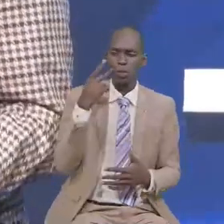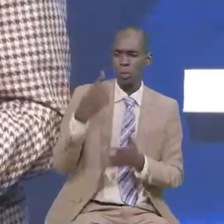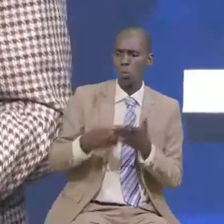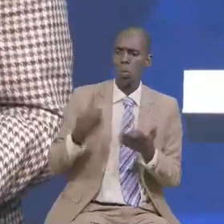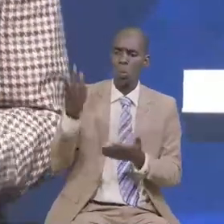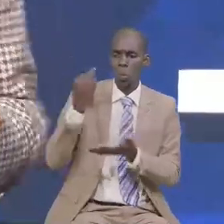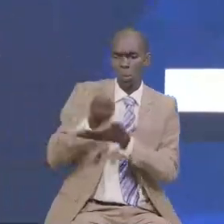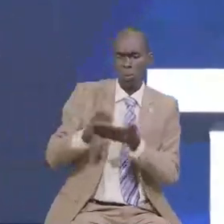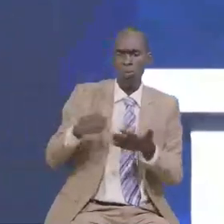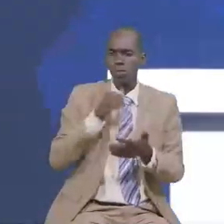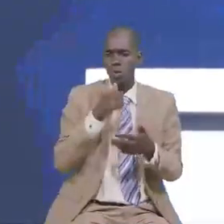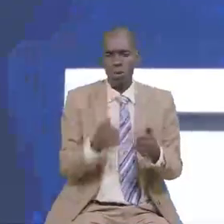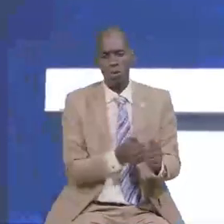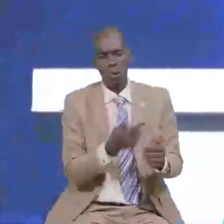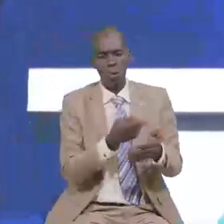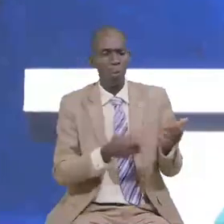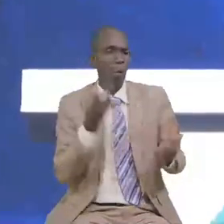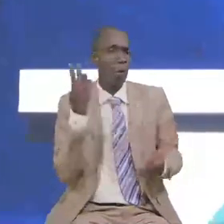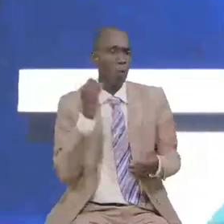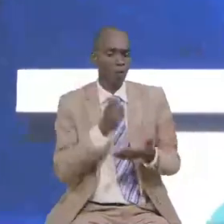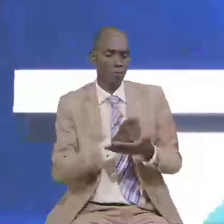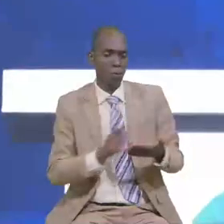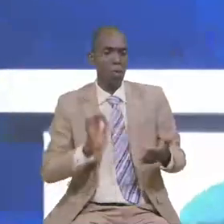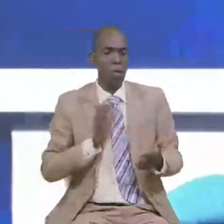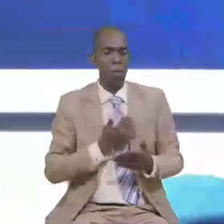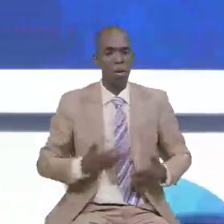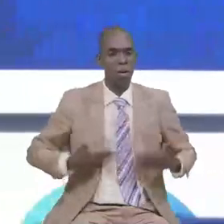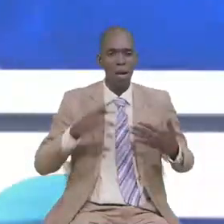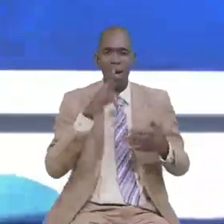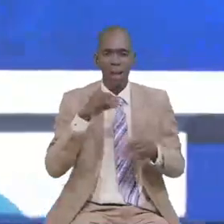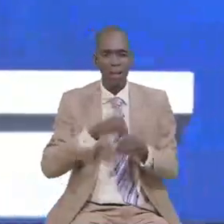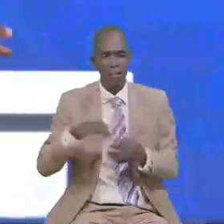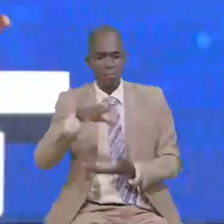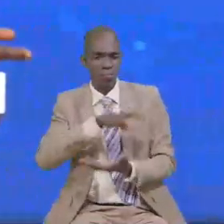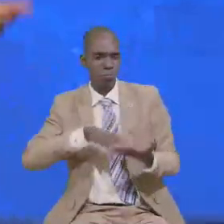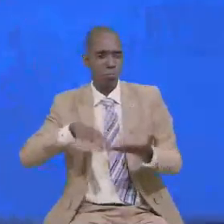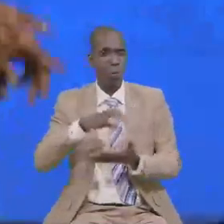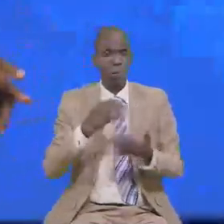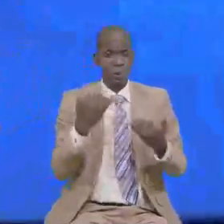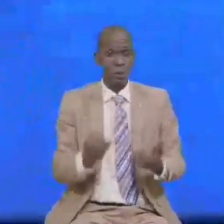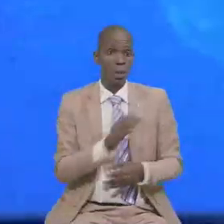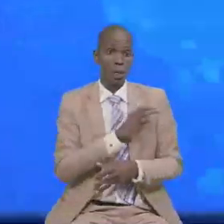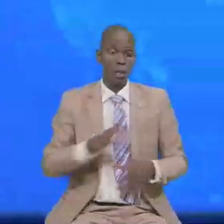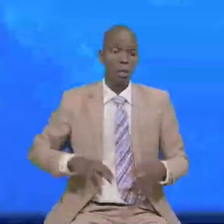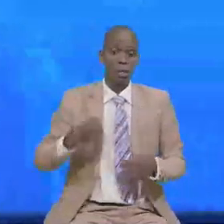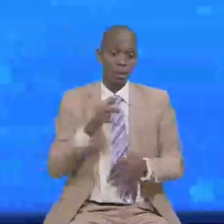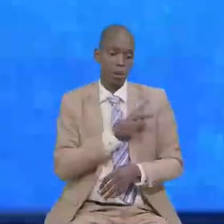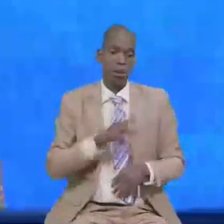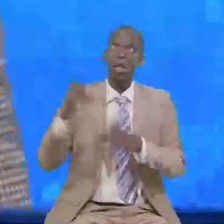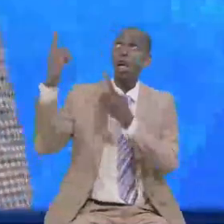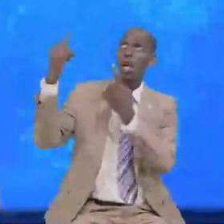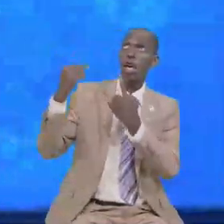voit pas ce qui est écrit, on ne suit pas ce qui est écrit, notre vie est en confusion.